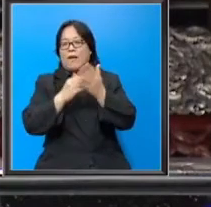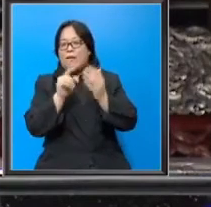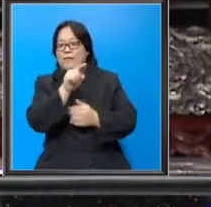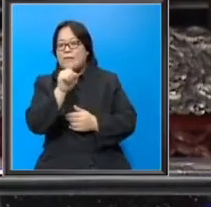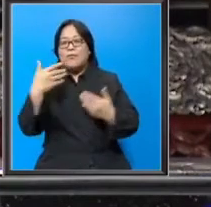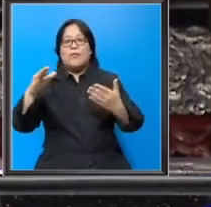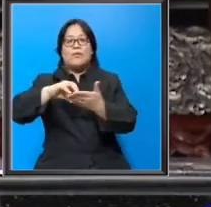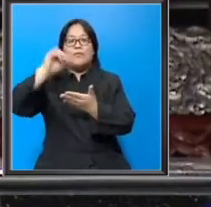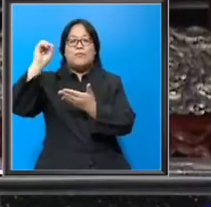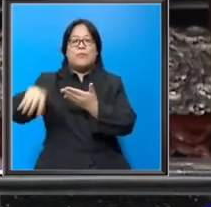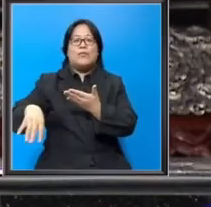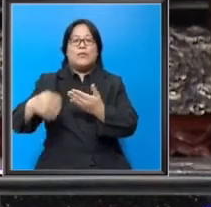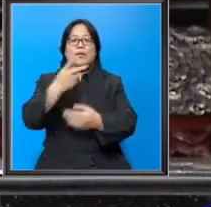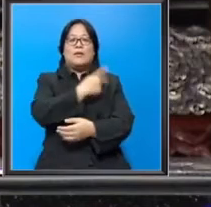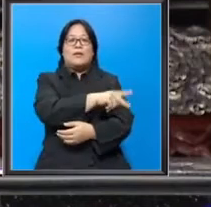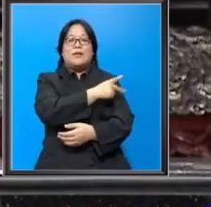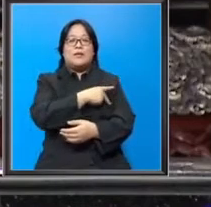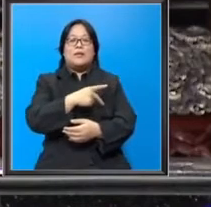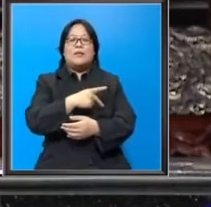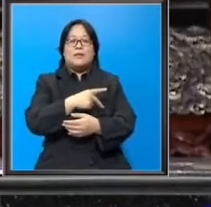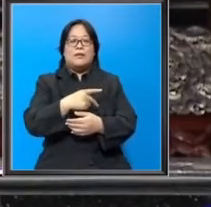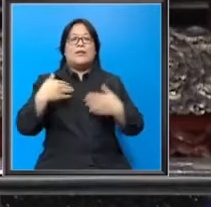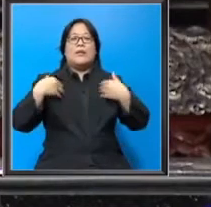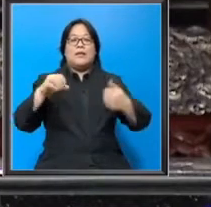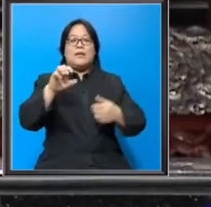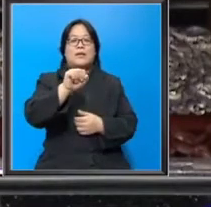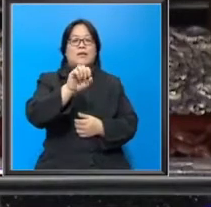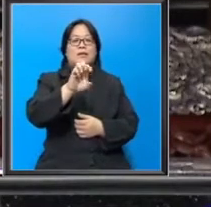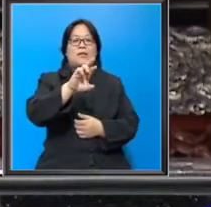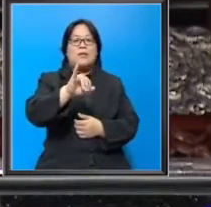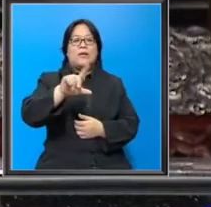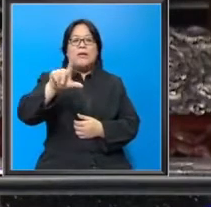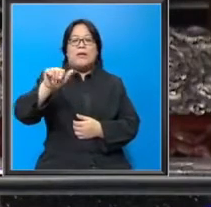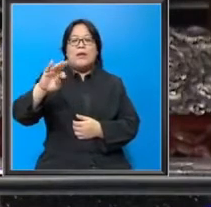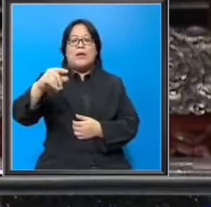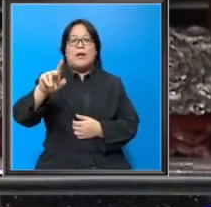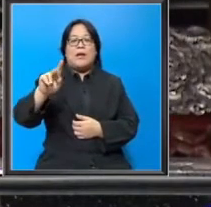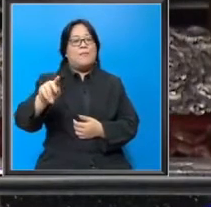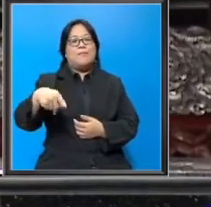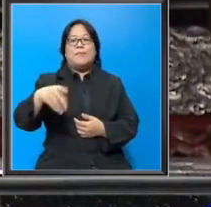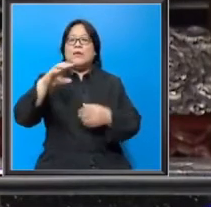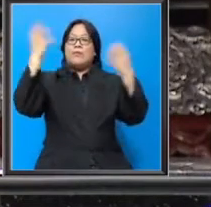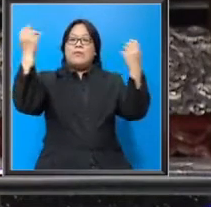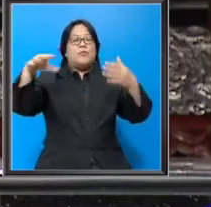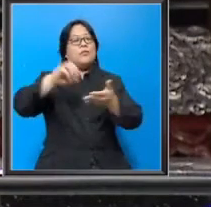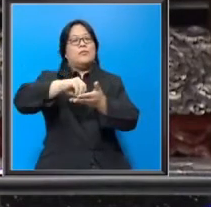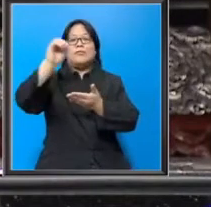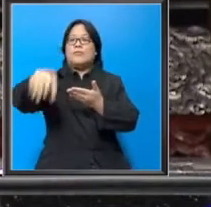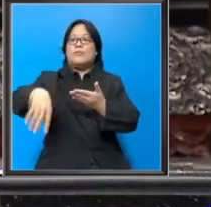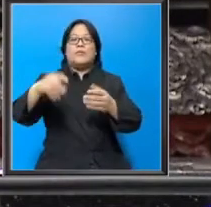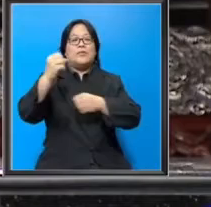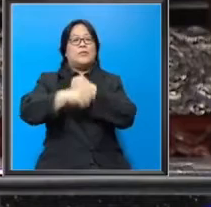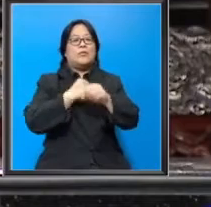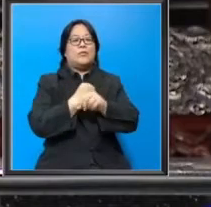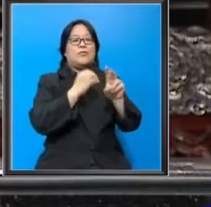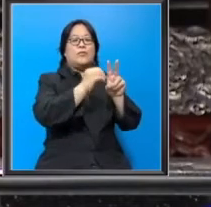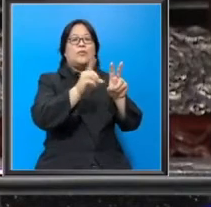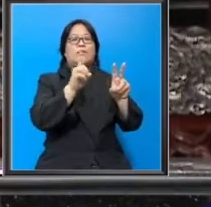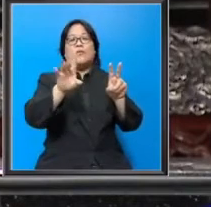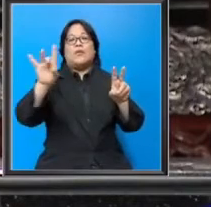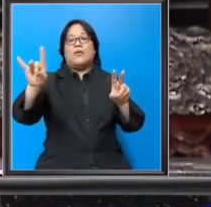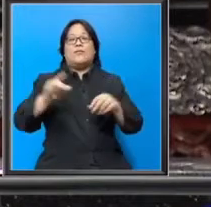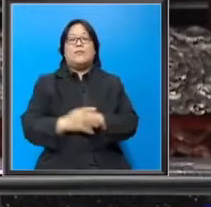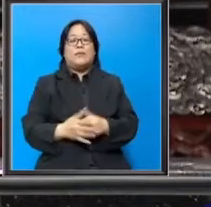yaitu di klinik kesihatan Srilanka gimana emblem sudah Lupus kan pada tahun 2018 dan